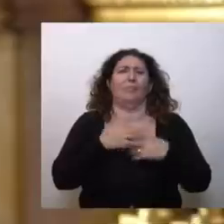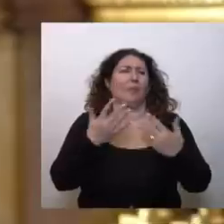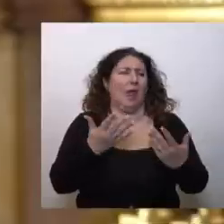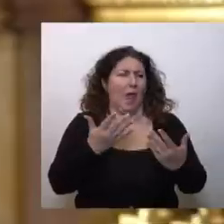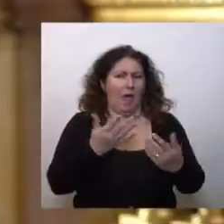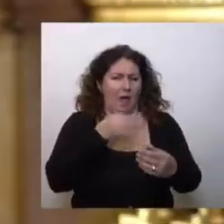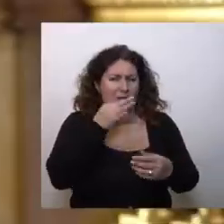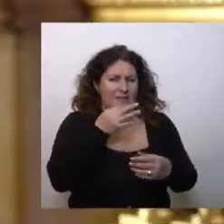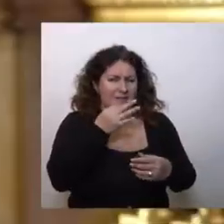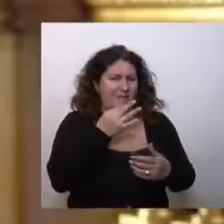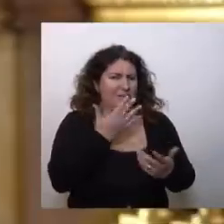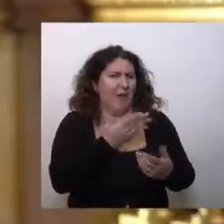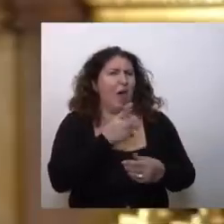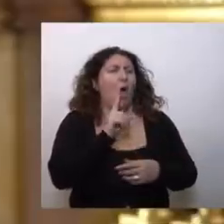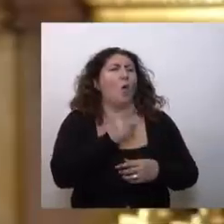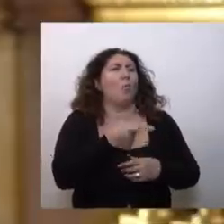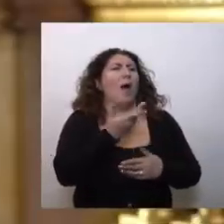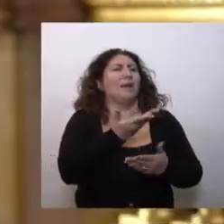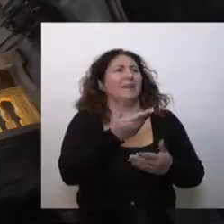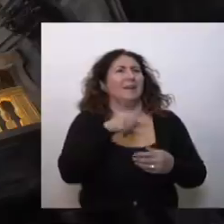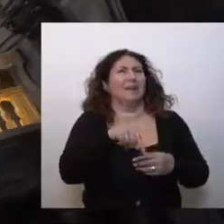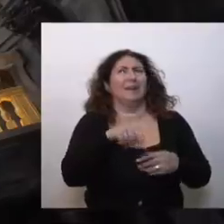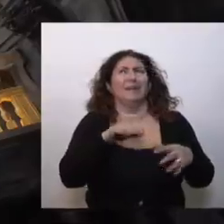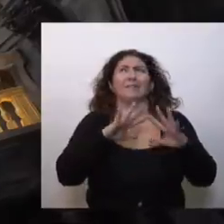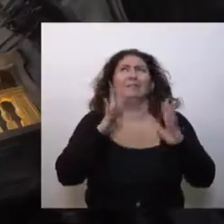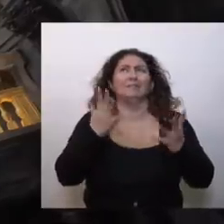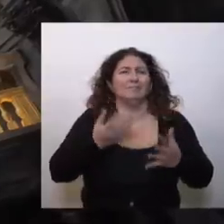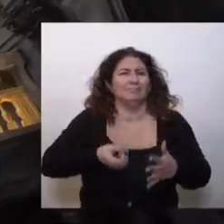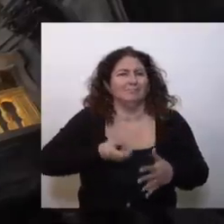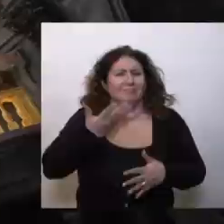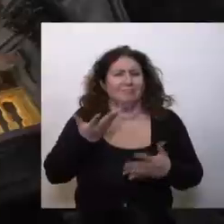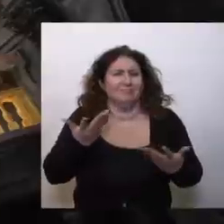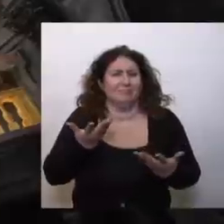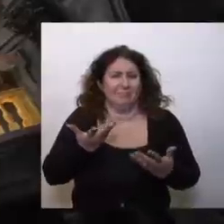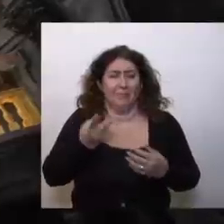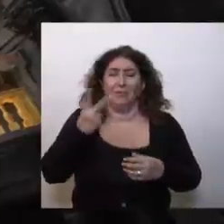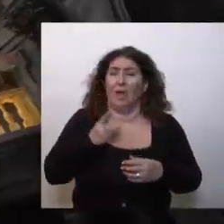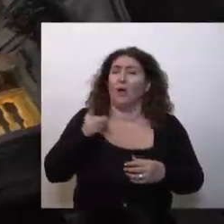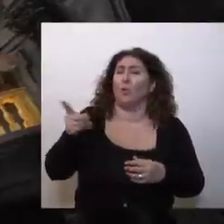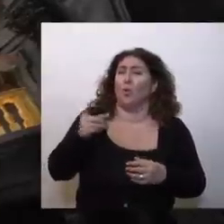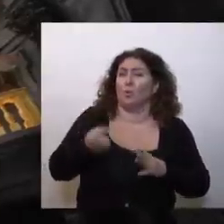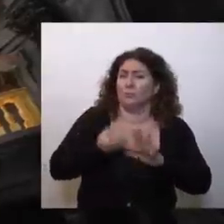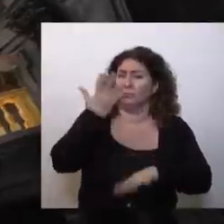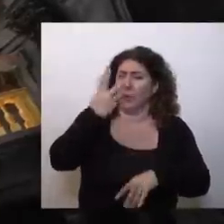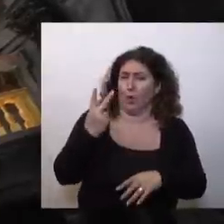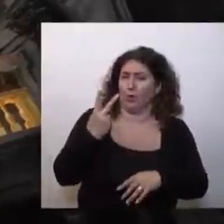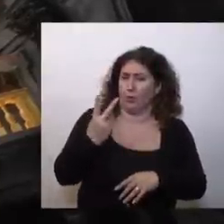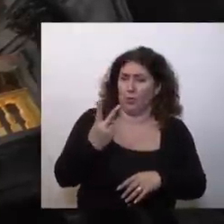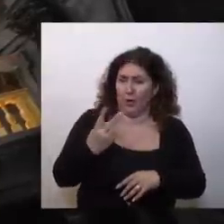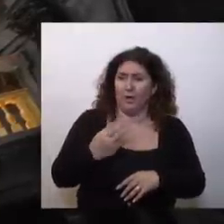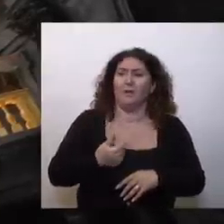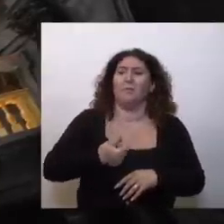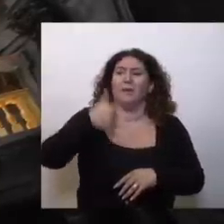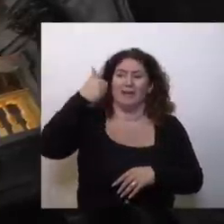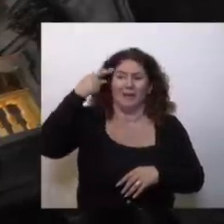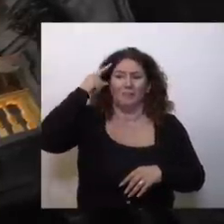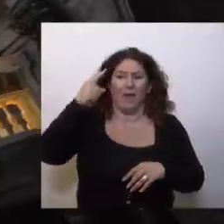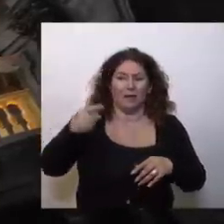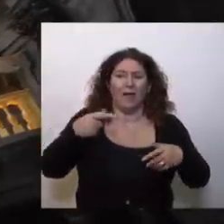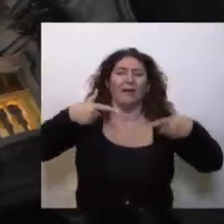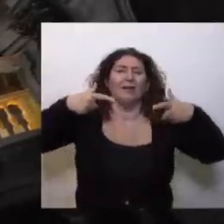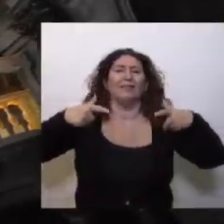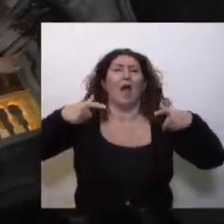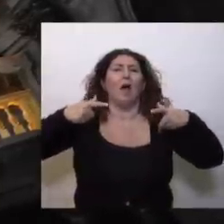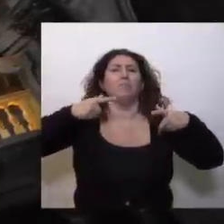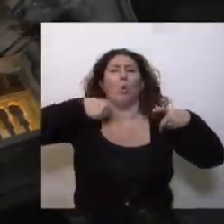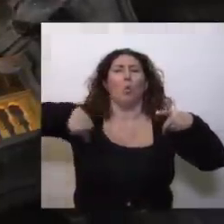si è espresso in questo luogo? Due invenzioni fondamentali. La prima è il tamburo della cupola.